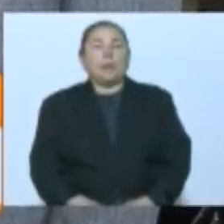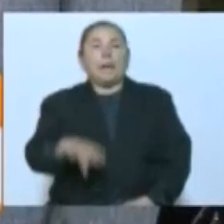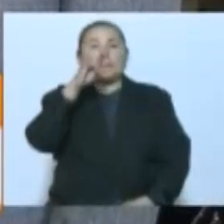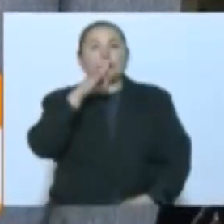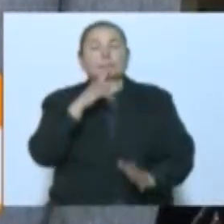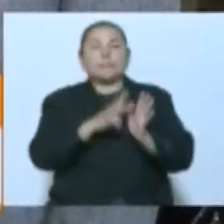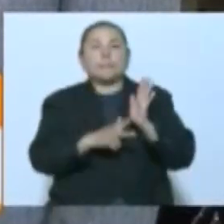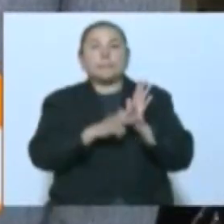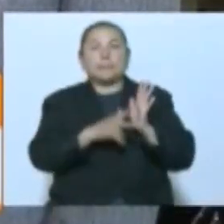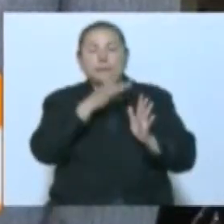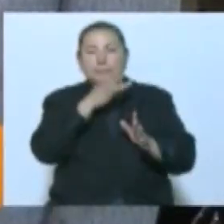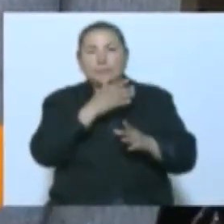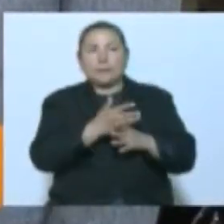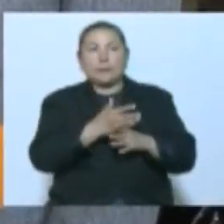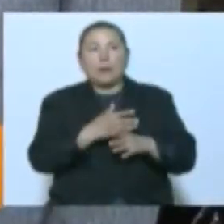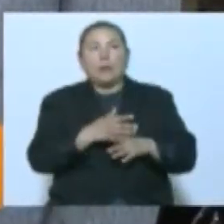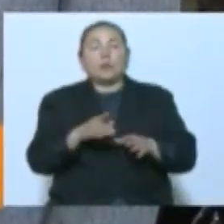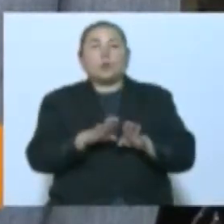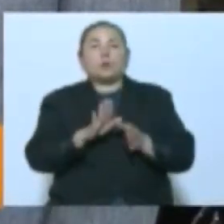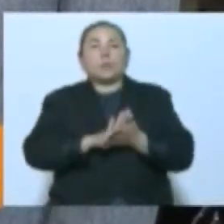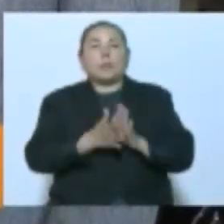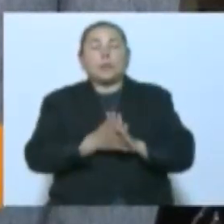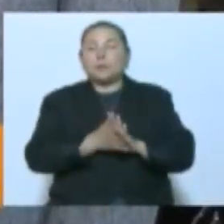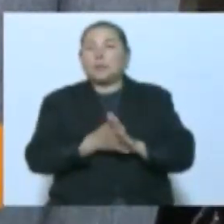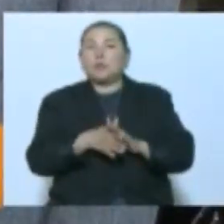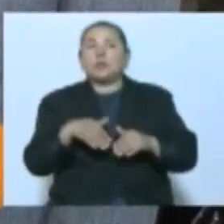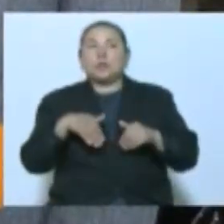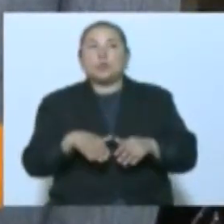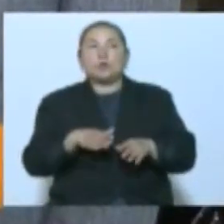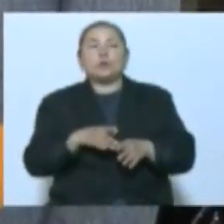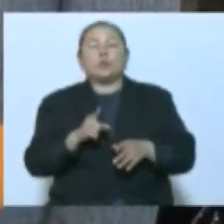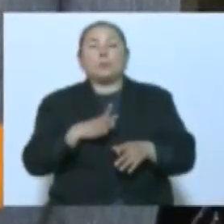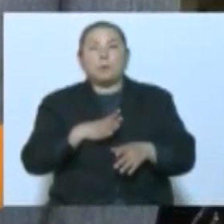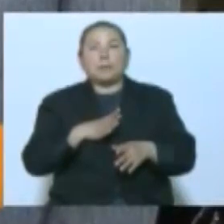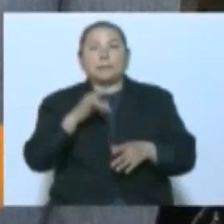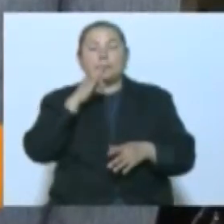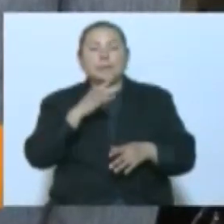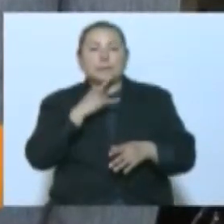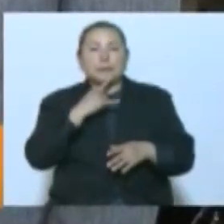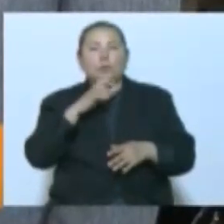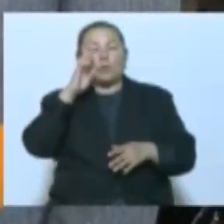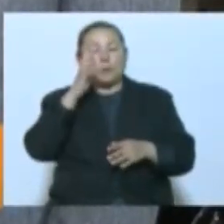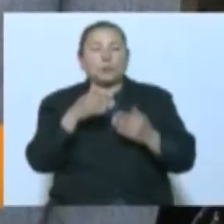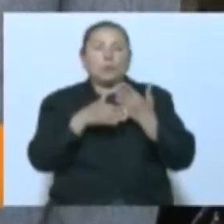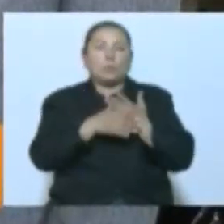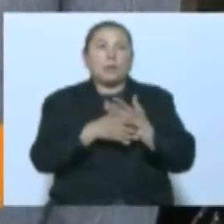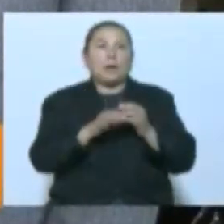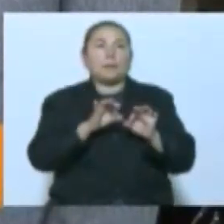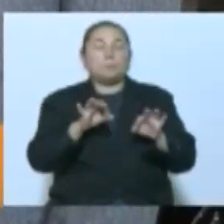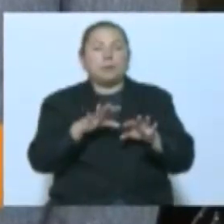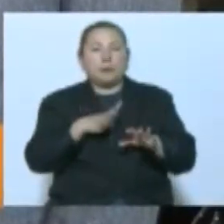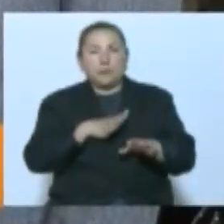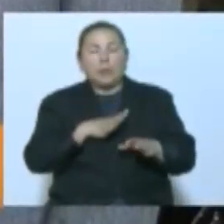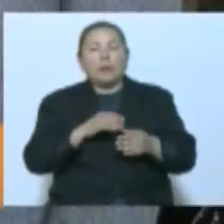Қазақстанда 80 жылда болмаған су апаты болды. Бұл жағдайдың оңынан шешілуін тілейміз. Түркияның үкіметі Қазақстанның үкіметіне барлық көмекті аямайтынын айтып